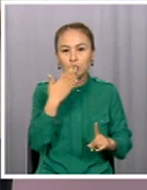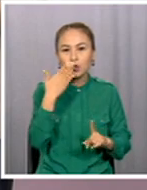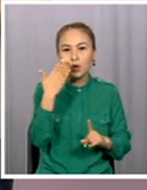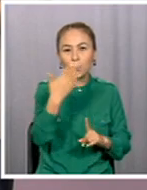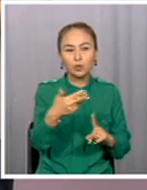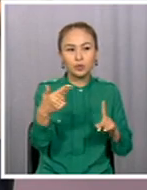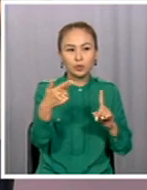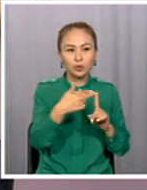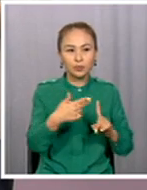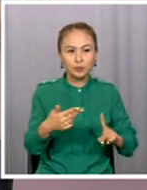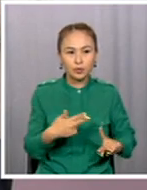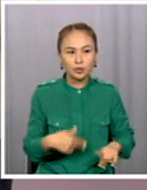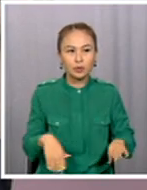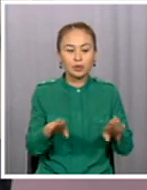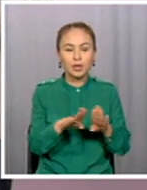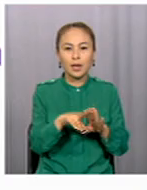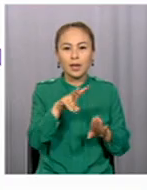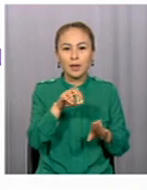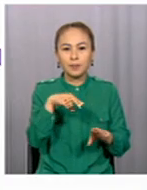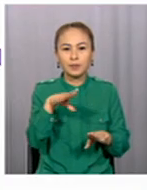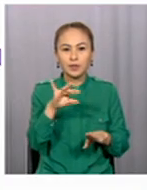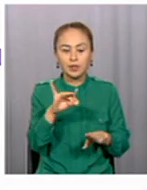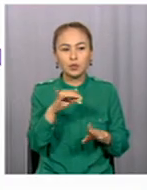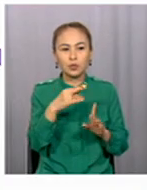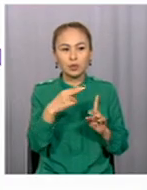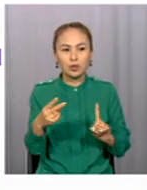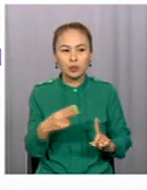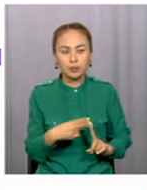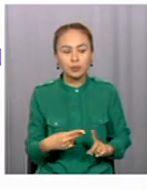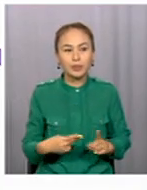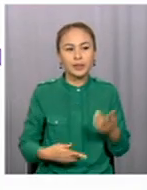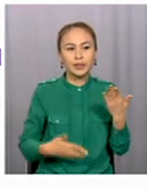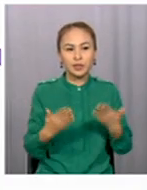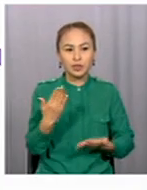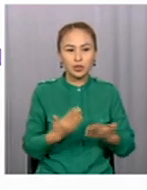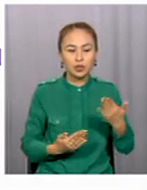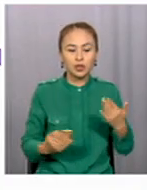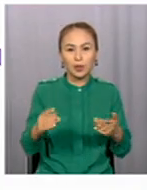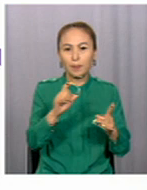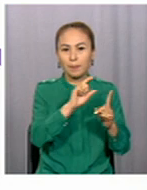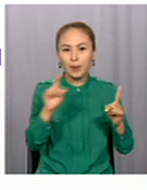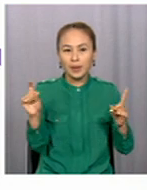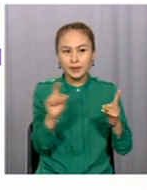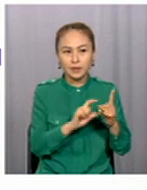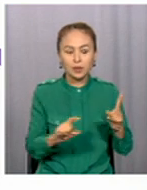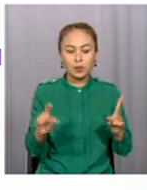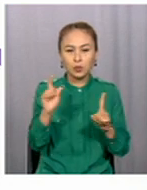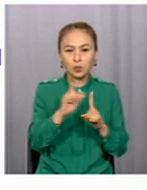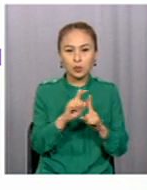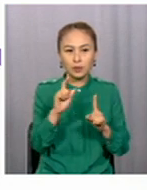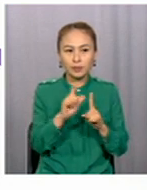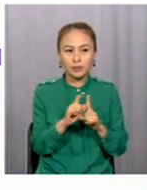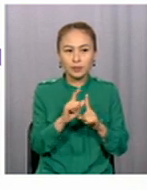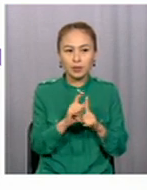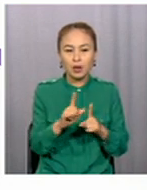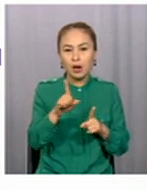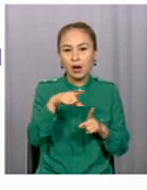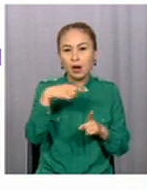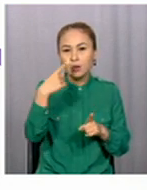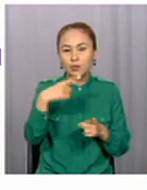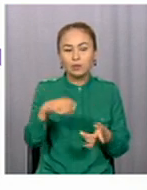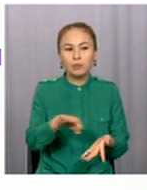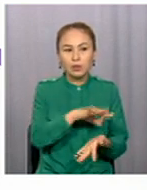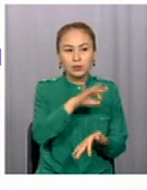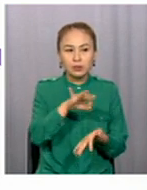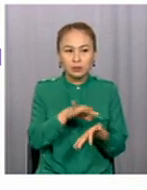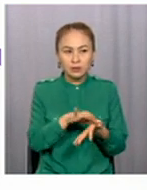сөйлем және лепті сөйлем. Ендіше, мәтіндегі сөйлемдердің айтылу мақсатына қарай